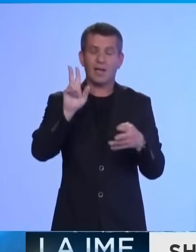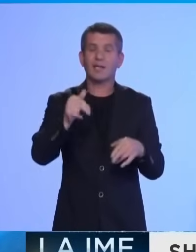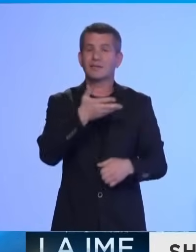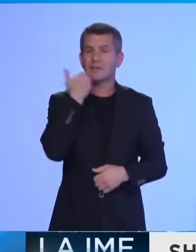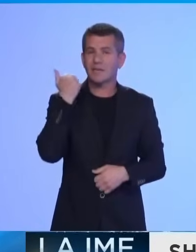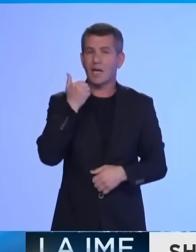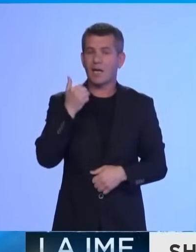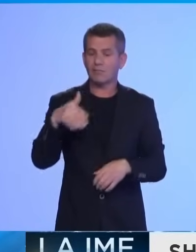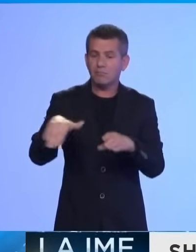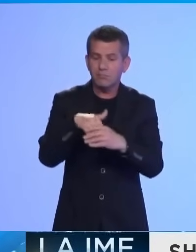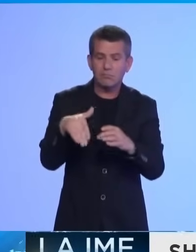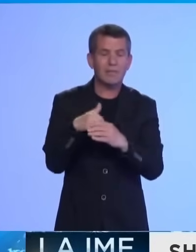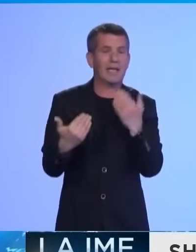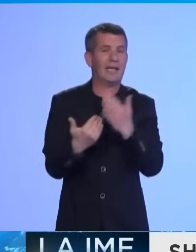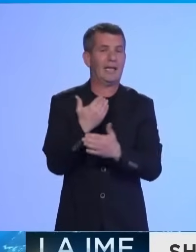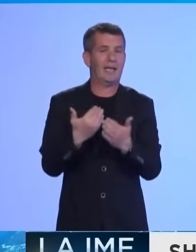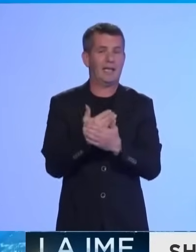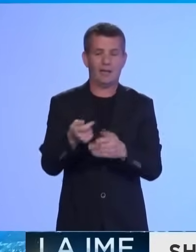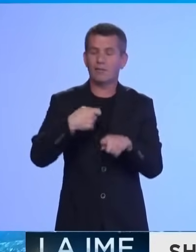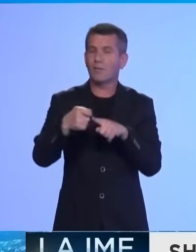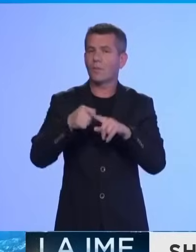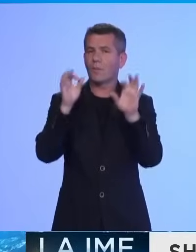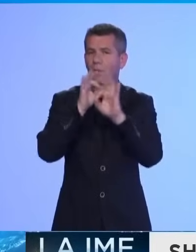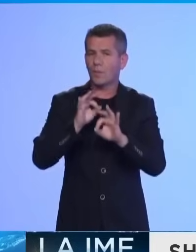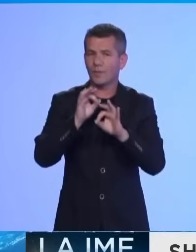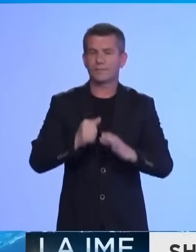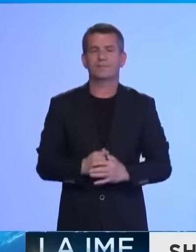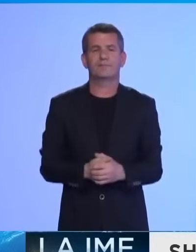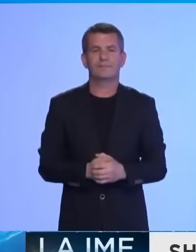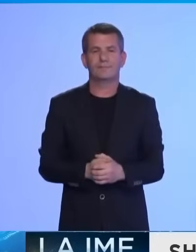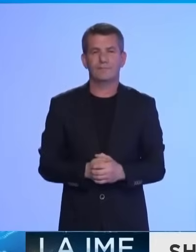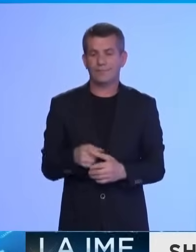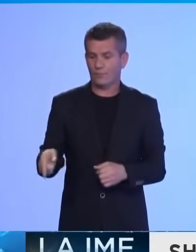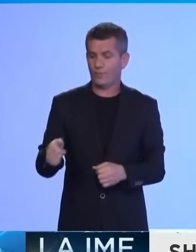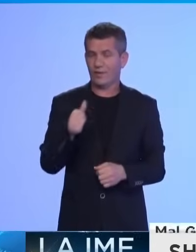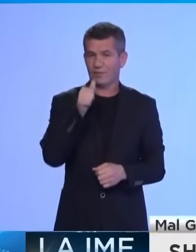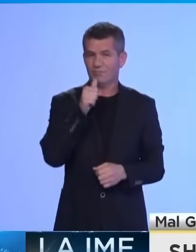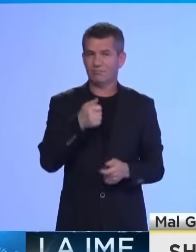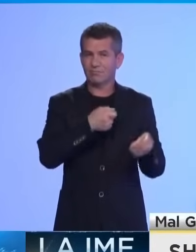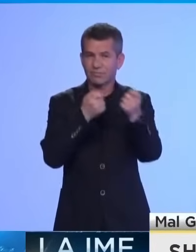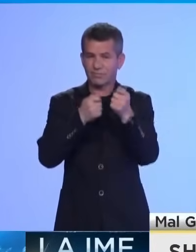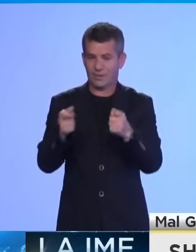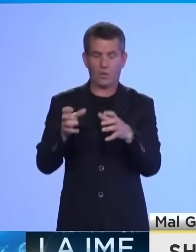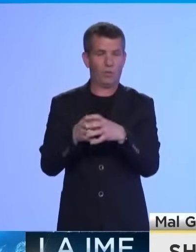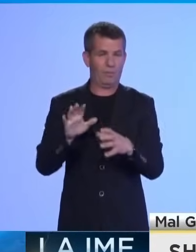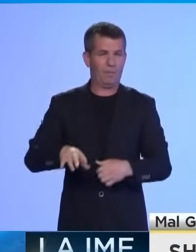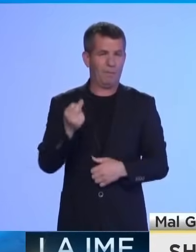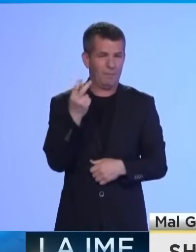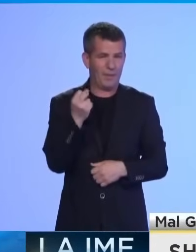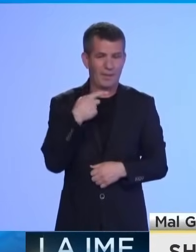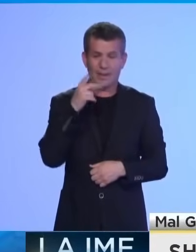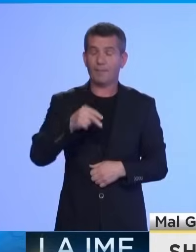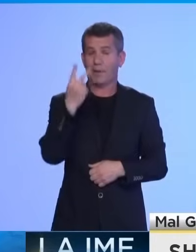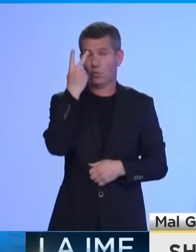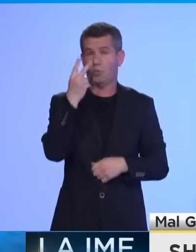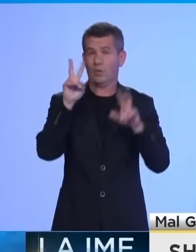personelit si një nga çështjet që nuk janë zgjidhur ende. Brigada e zjarrfikësve në Prishtinë ka dy çështje kryesore që më